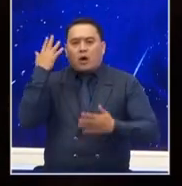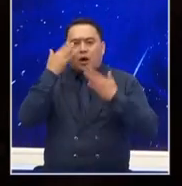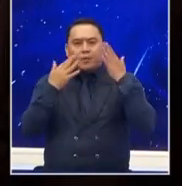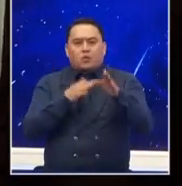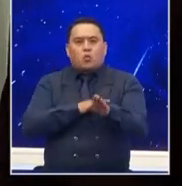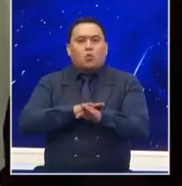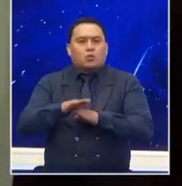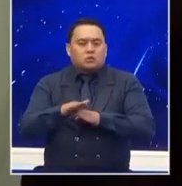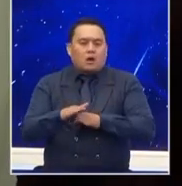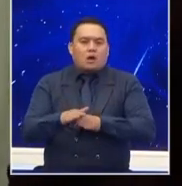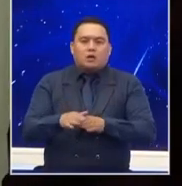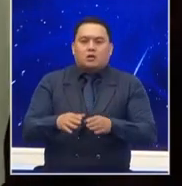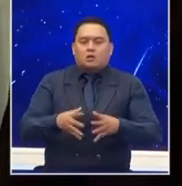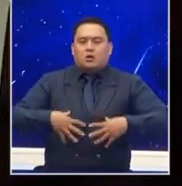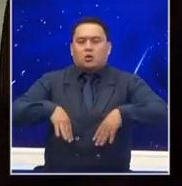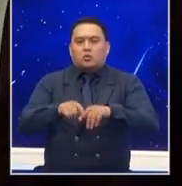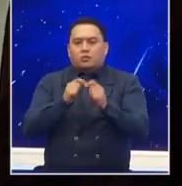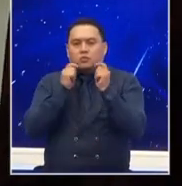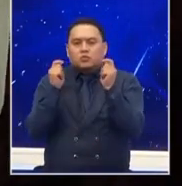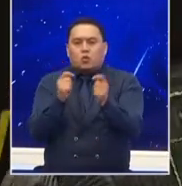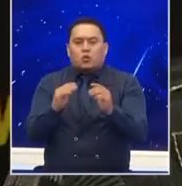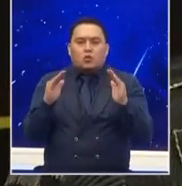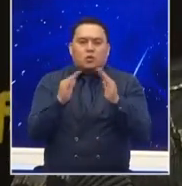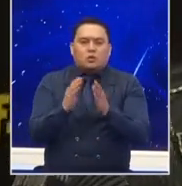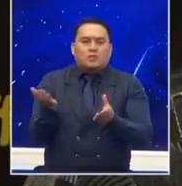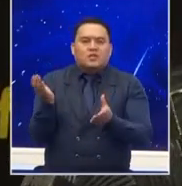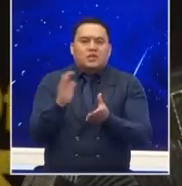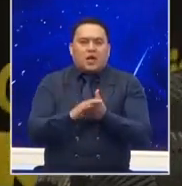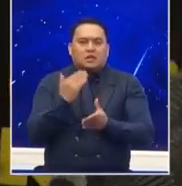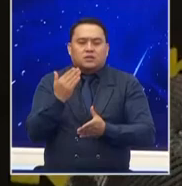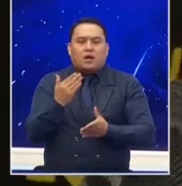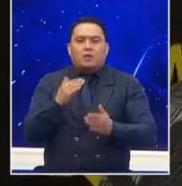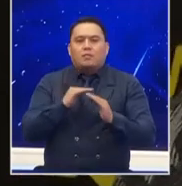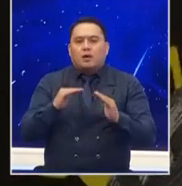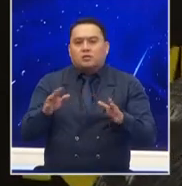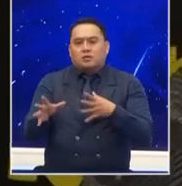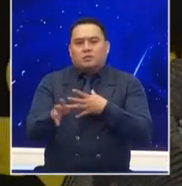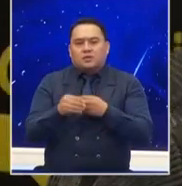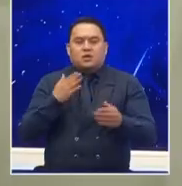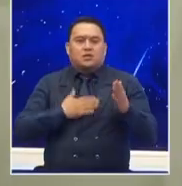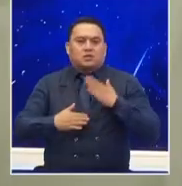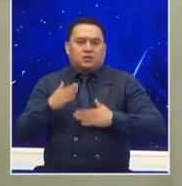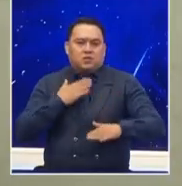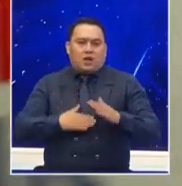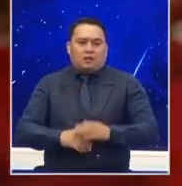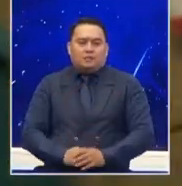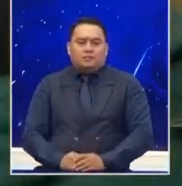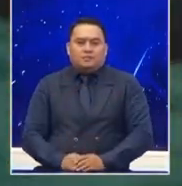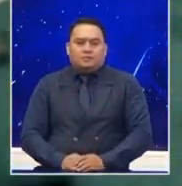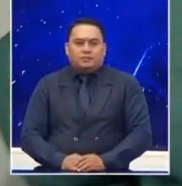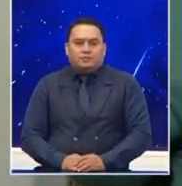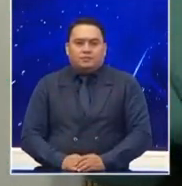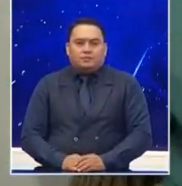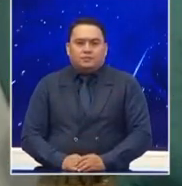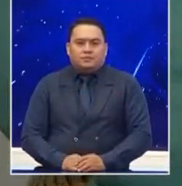орындалды. Еріктілер қордың сыйға тартқан үйіне апарып таныстырды. Бала шағасымен тегіс риза. Енді барша